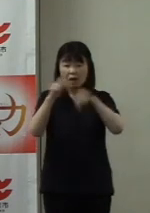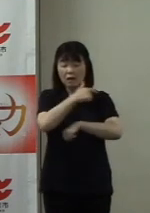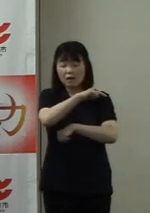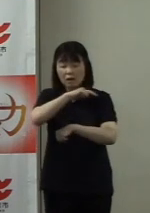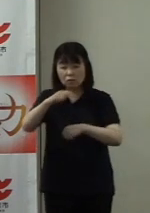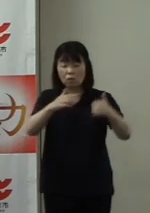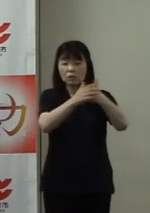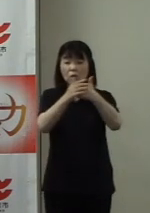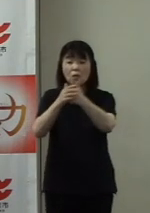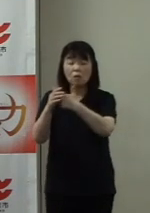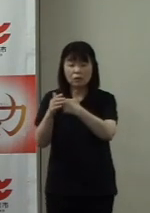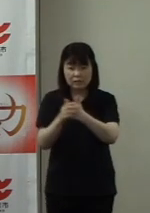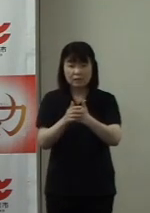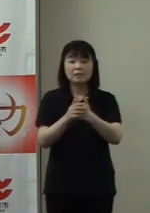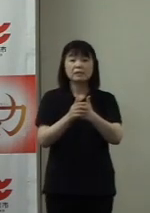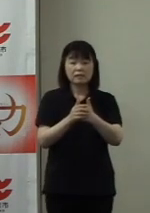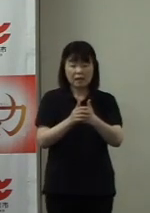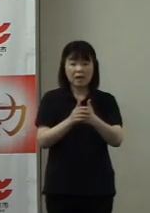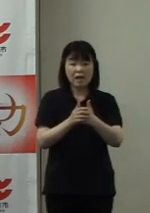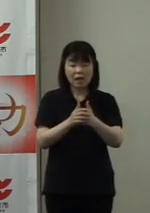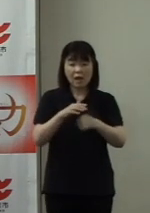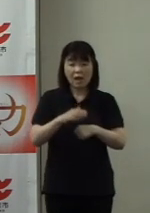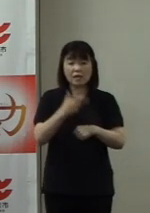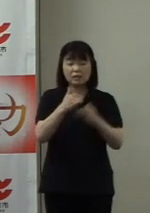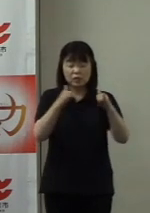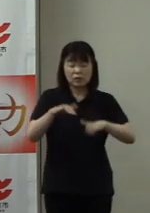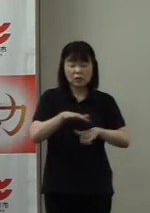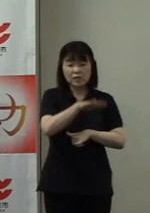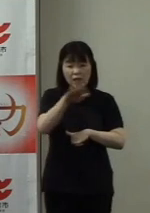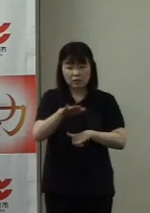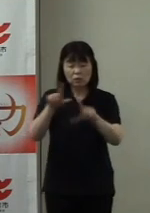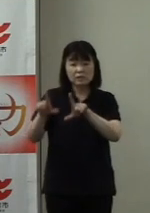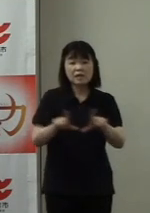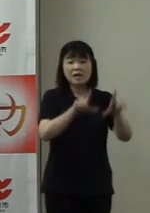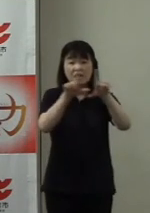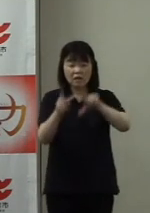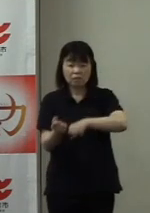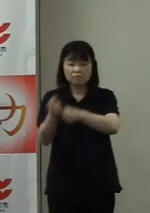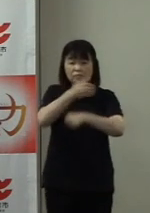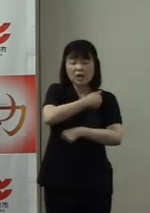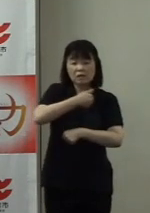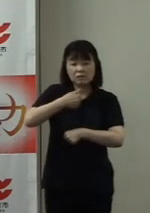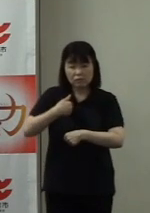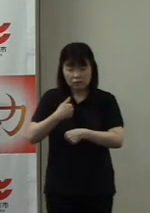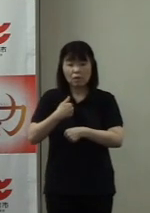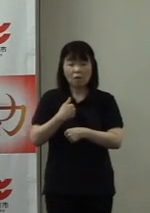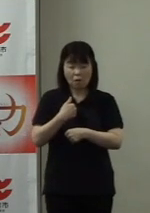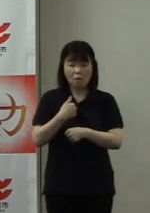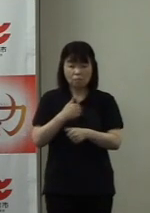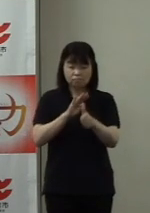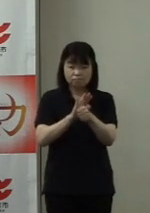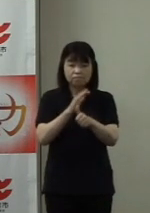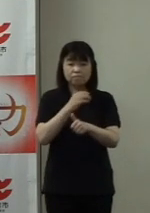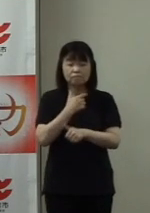ですね、一日も早い、市民の生活がですね、回復するように取り組んでいきたいというそういう思いであります。